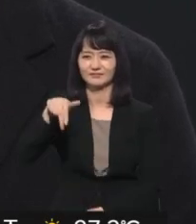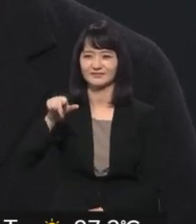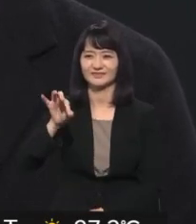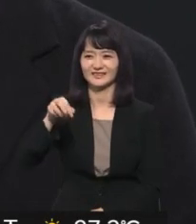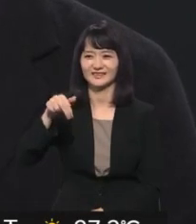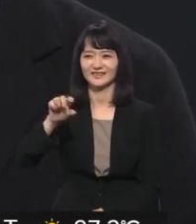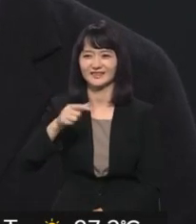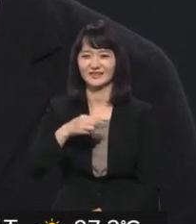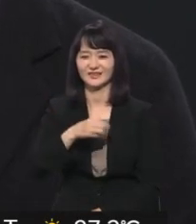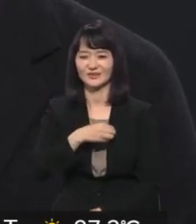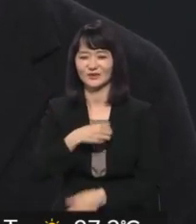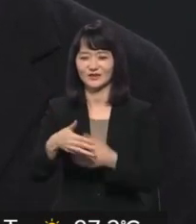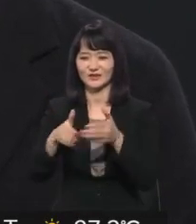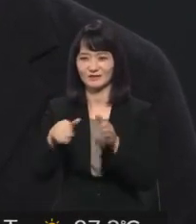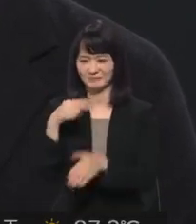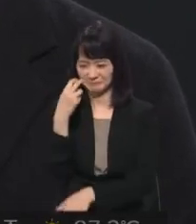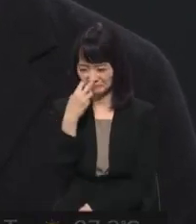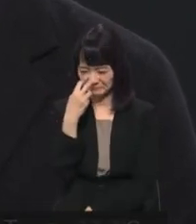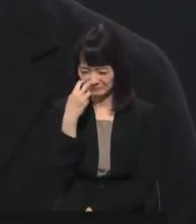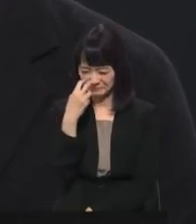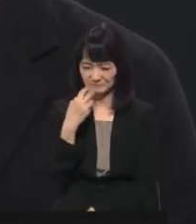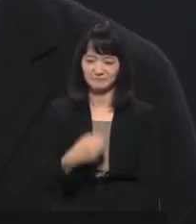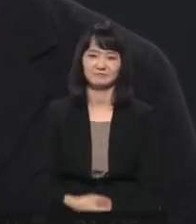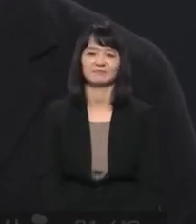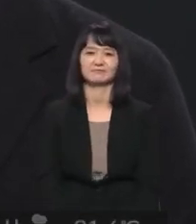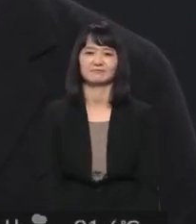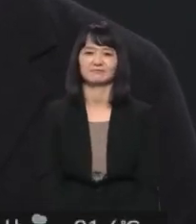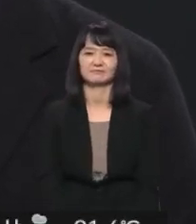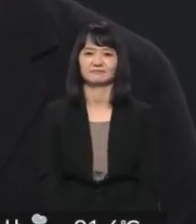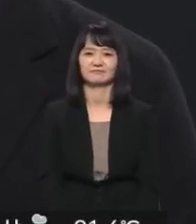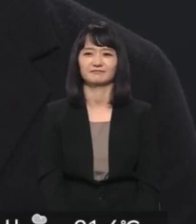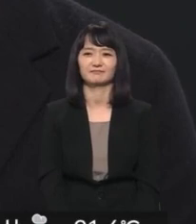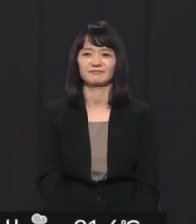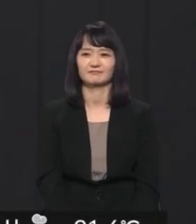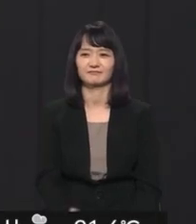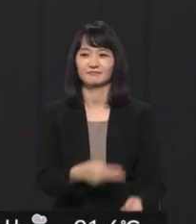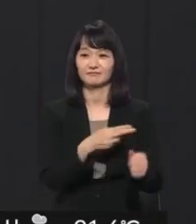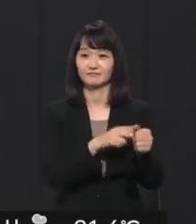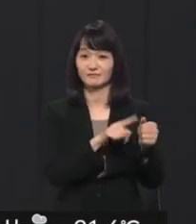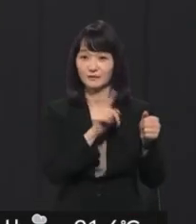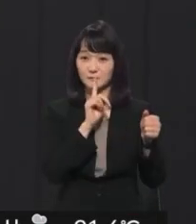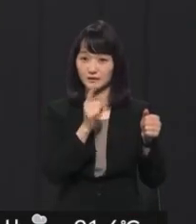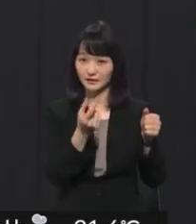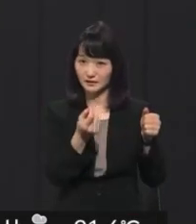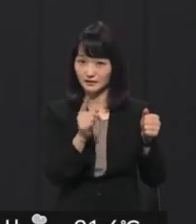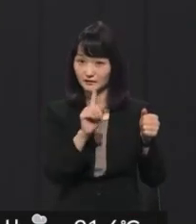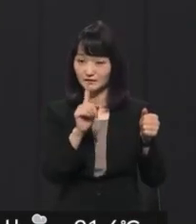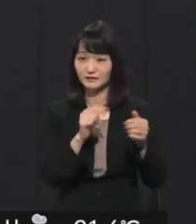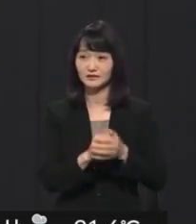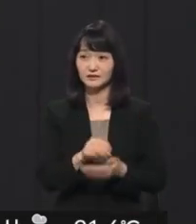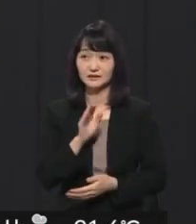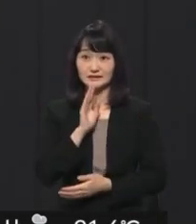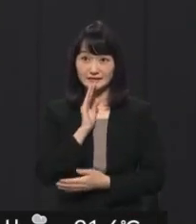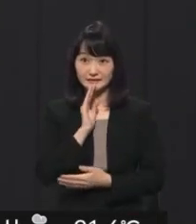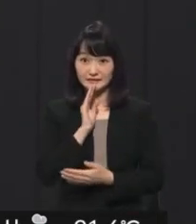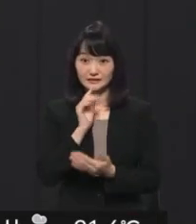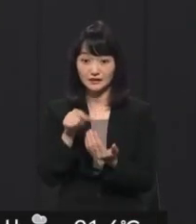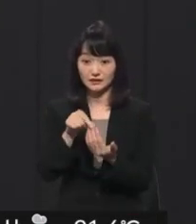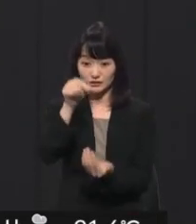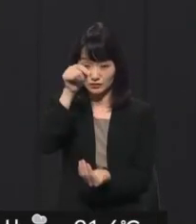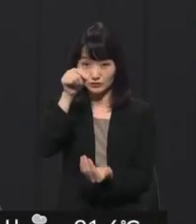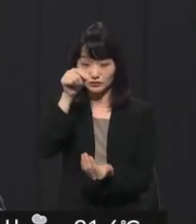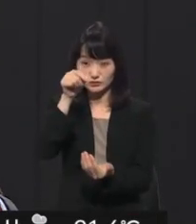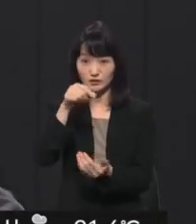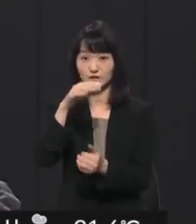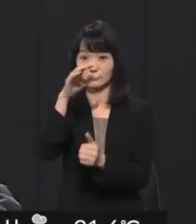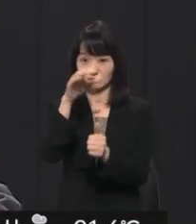하더라도 나타났다 아띠 그러다 보니까 이게 또 게다가 그 교수의 말씀해 주신 것처럼 어떤 정말로 선출 되거나 임명돼 서 어